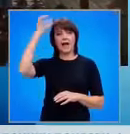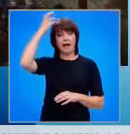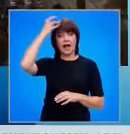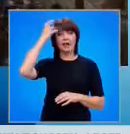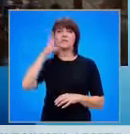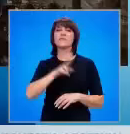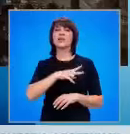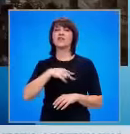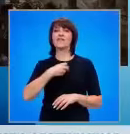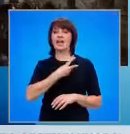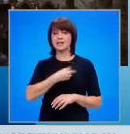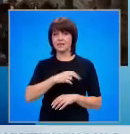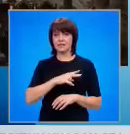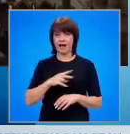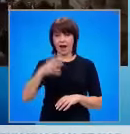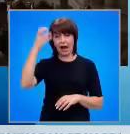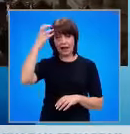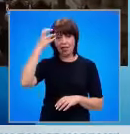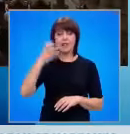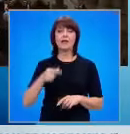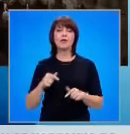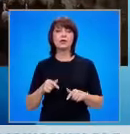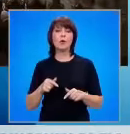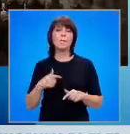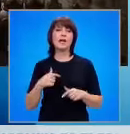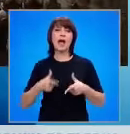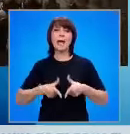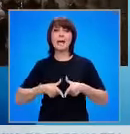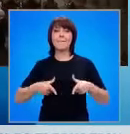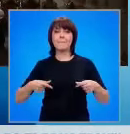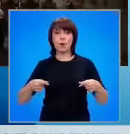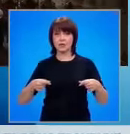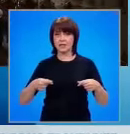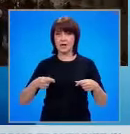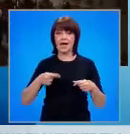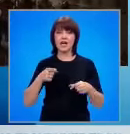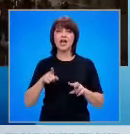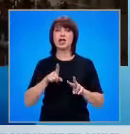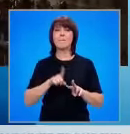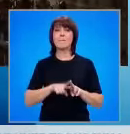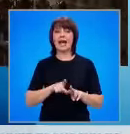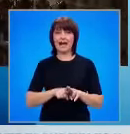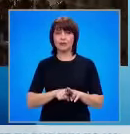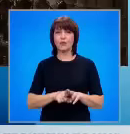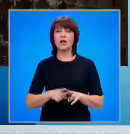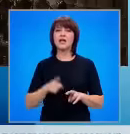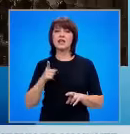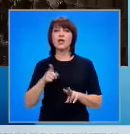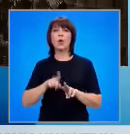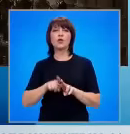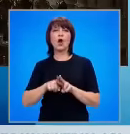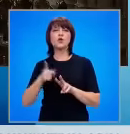шведският крал и датската кралица Маргарета. Тук бяха и японският император Нарухито, а също така и йорданският